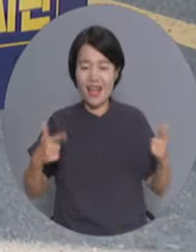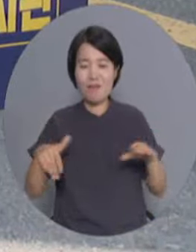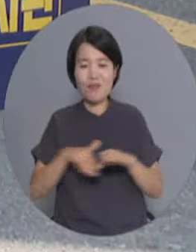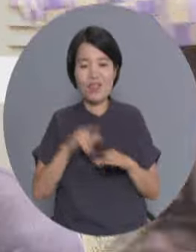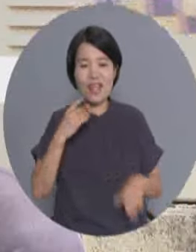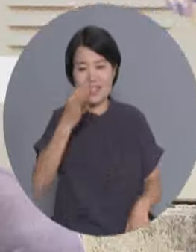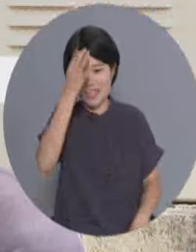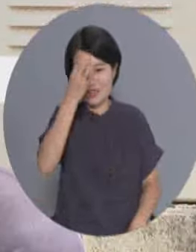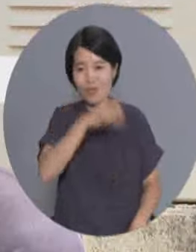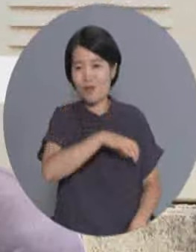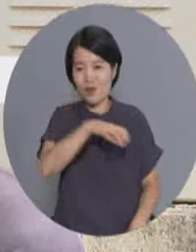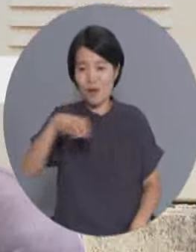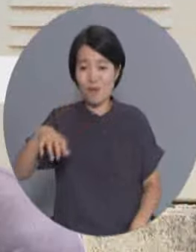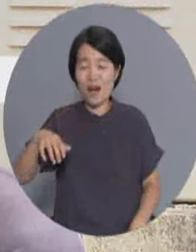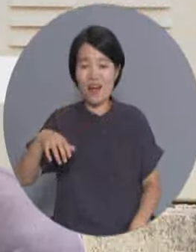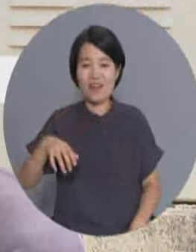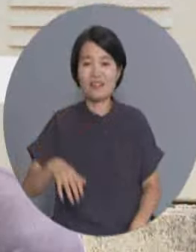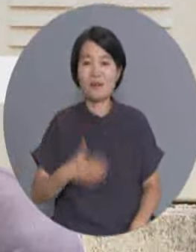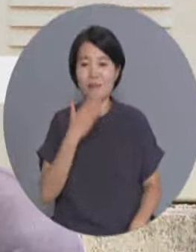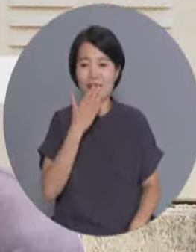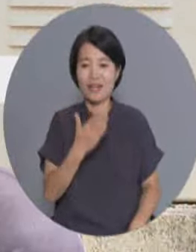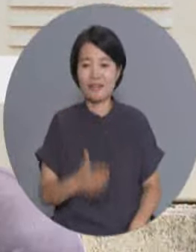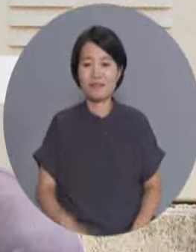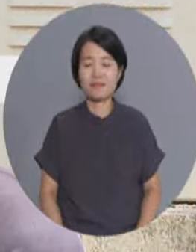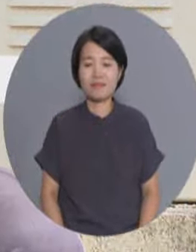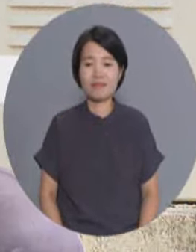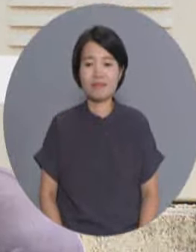문화예술 행사들도 함께 펼쳐집니다.